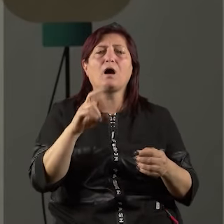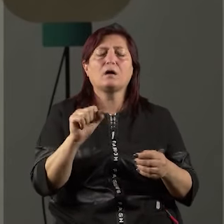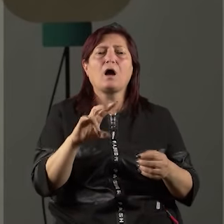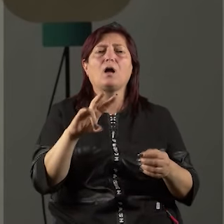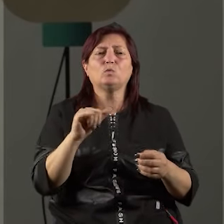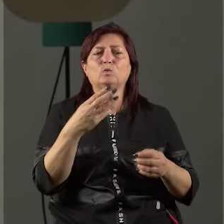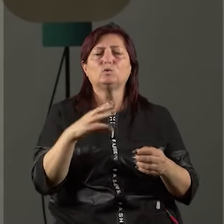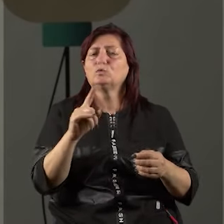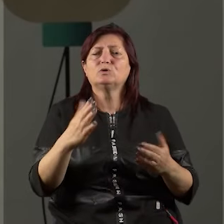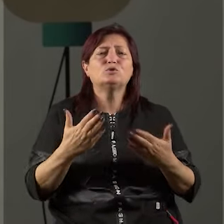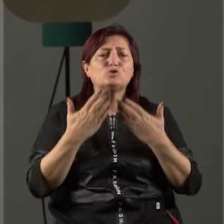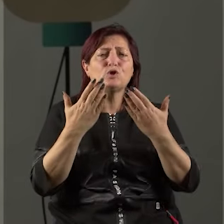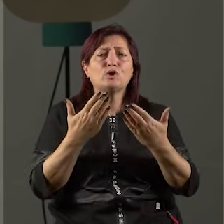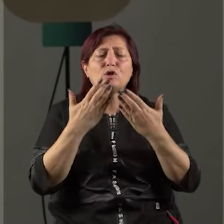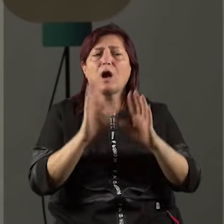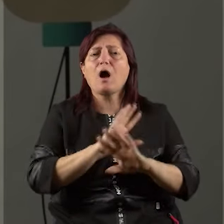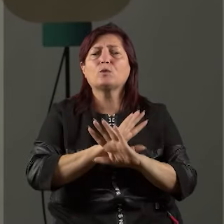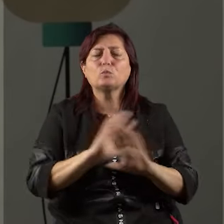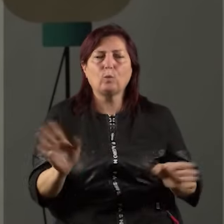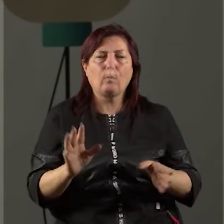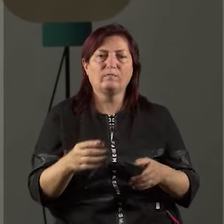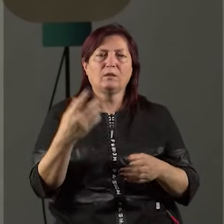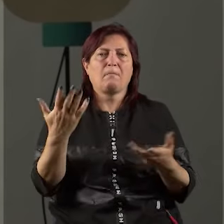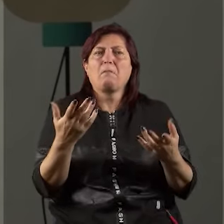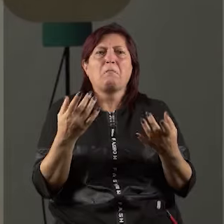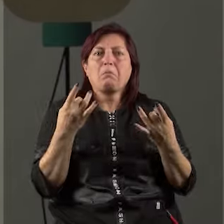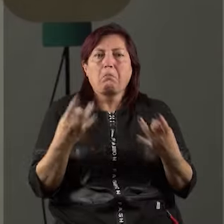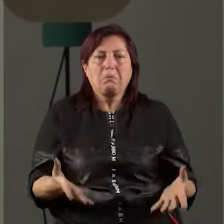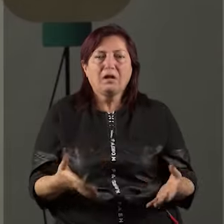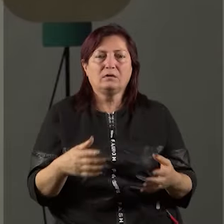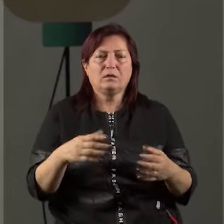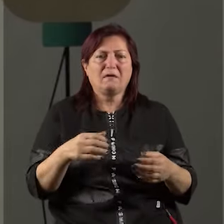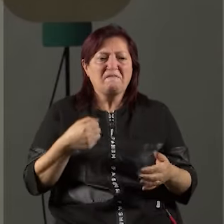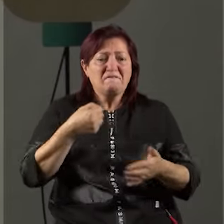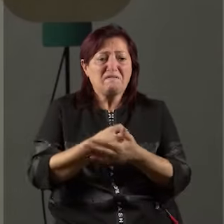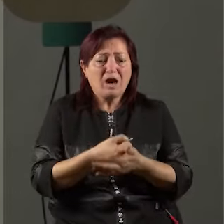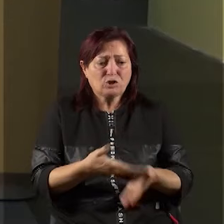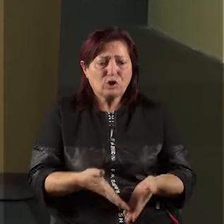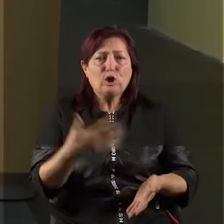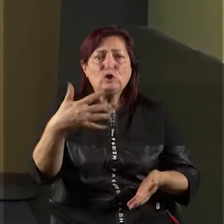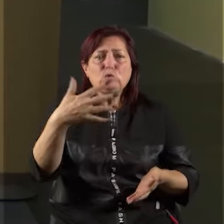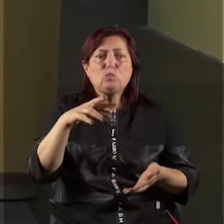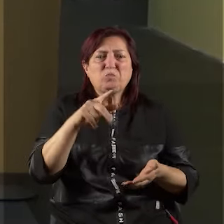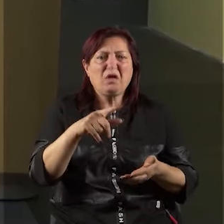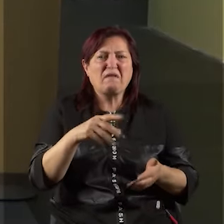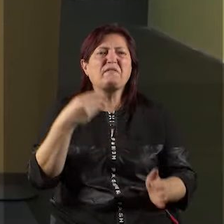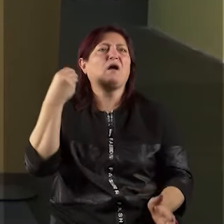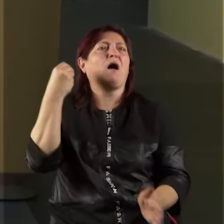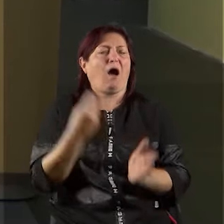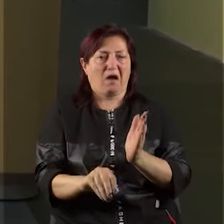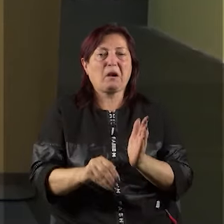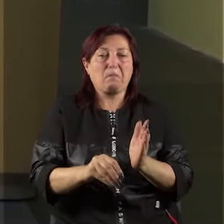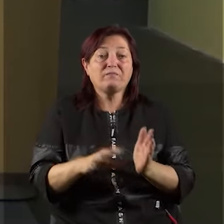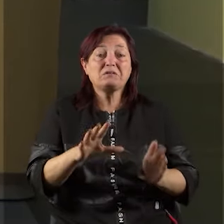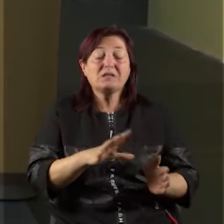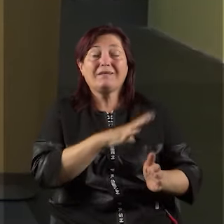միթե ժամանակակից գրականությունը գոնե վերջին 50 տարվա պիտի այդքան արհամարված լինի,